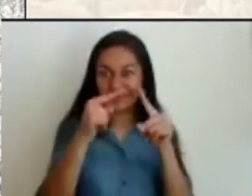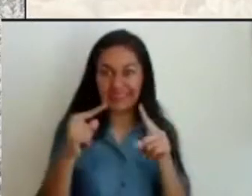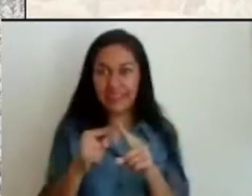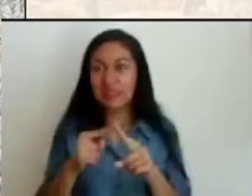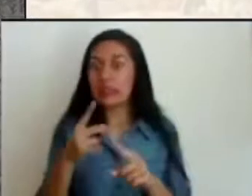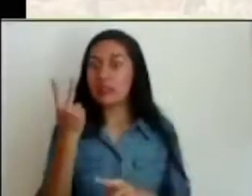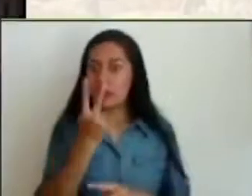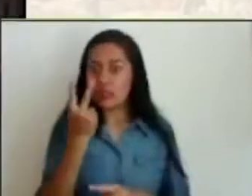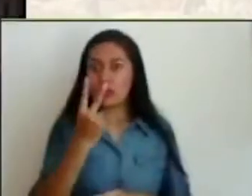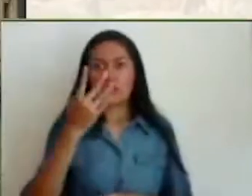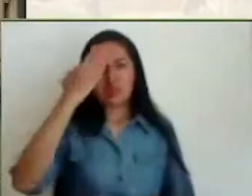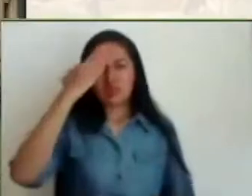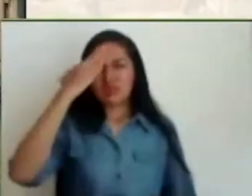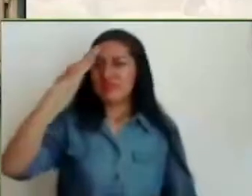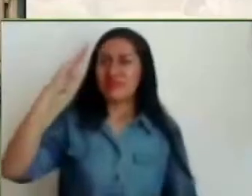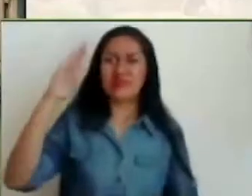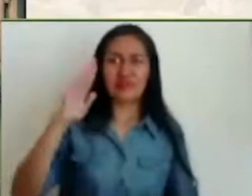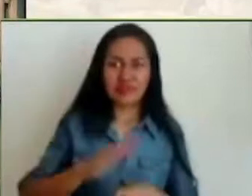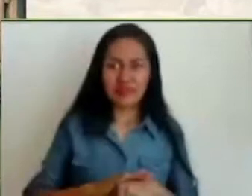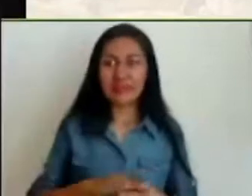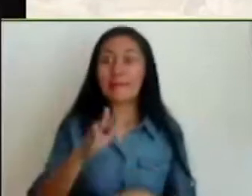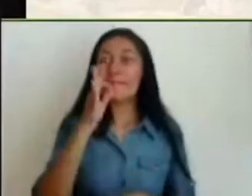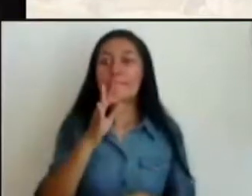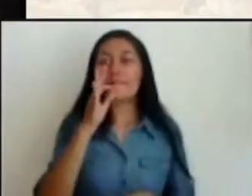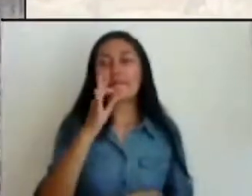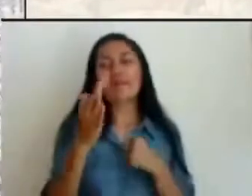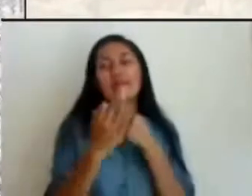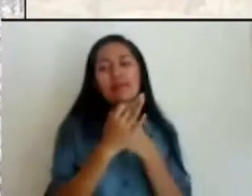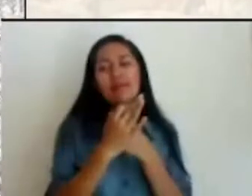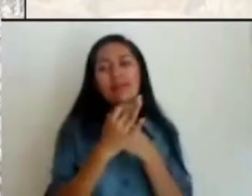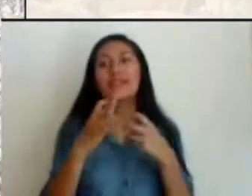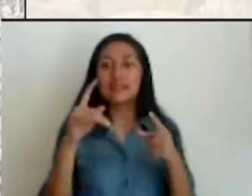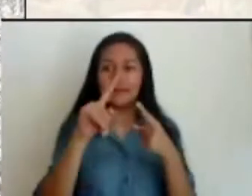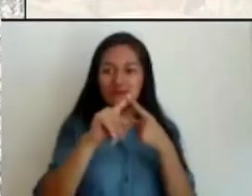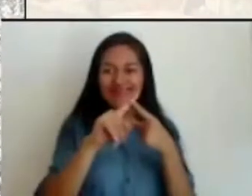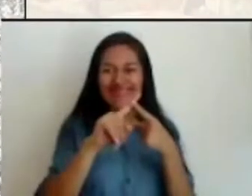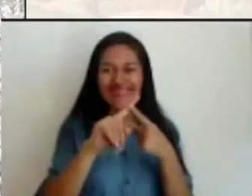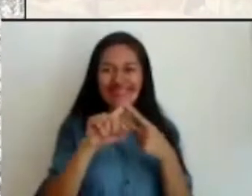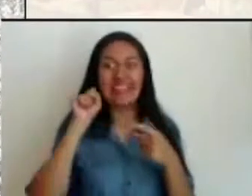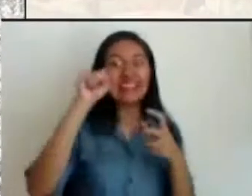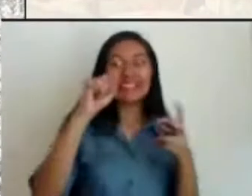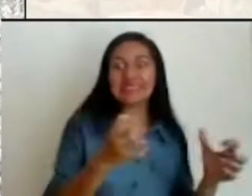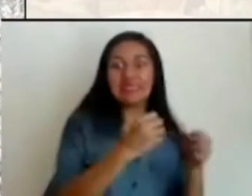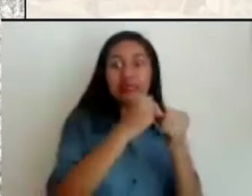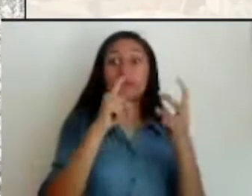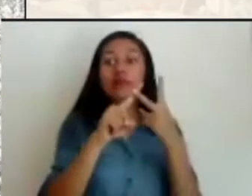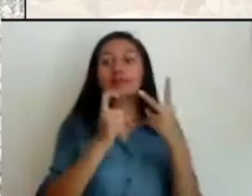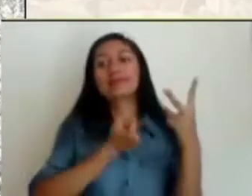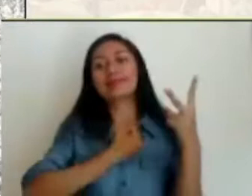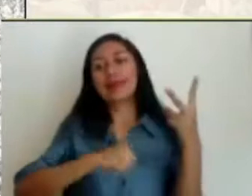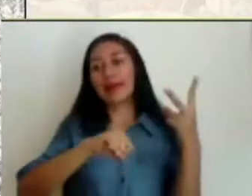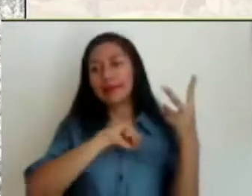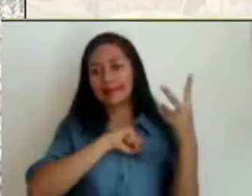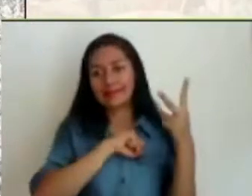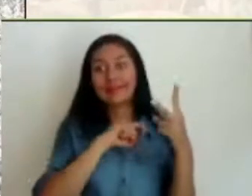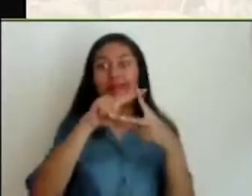la posa de la fiesta del Redentor y la fiesta de la salud, las dos conmemorando en la desaparición de piedras. La